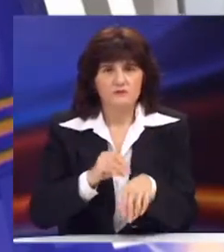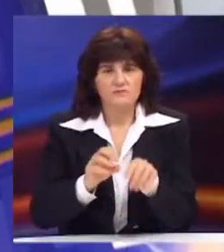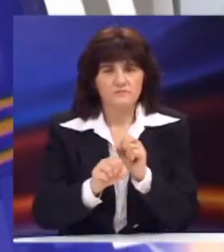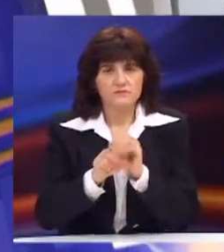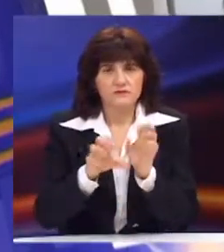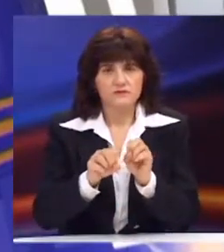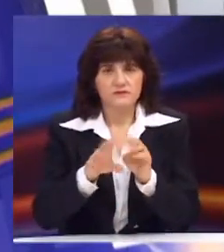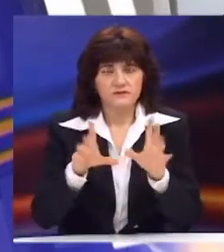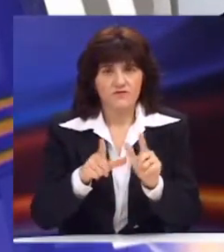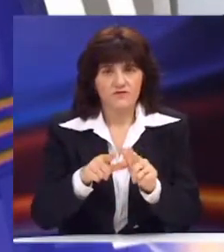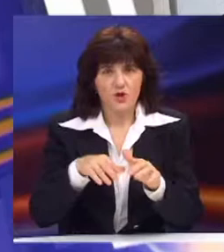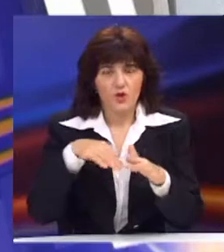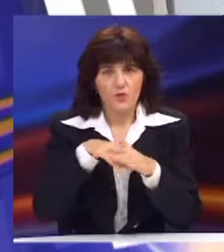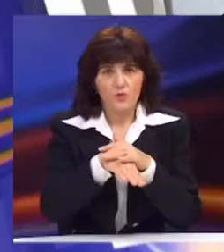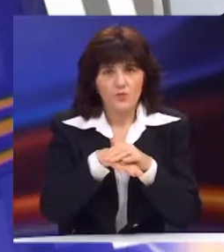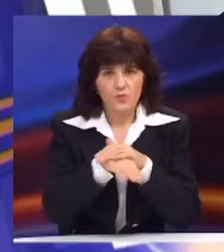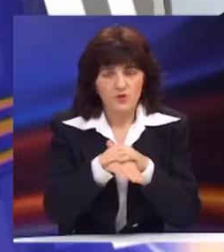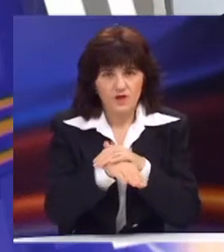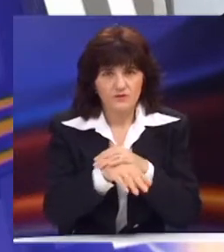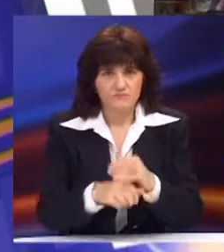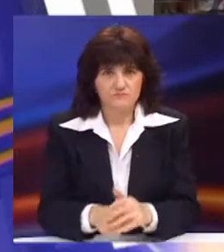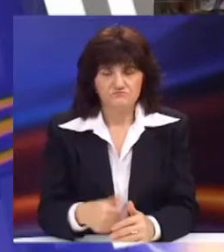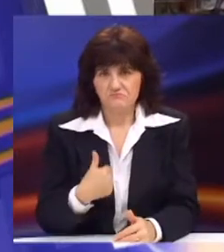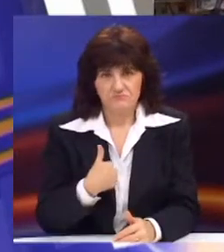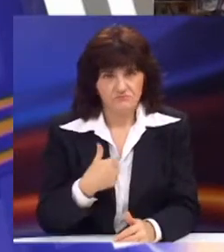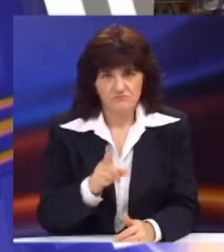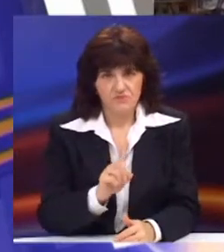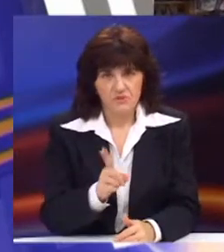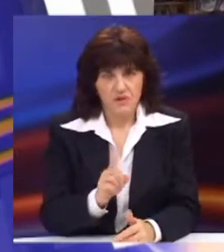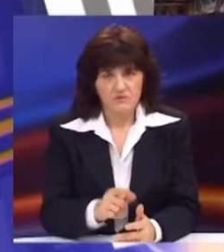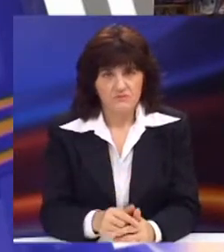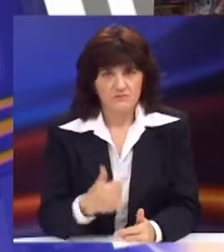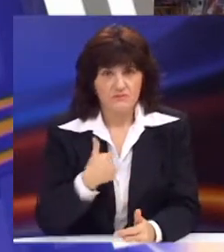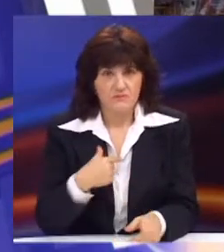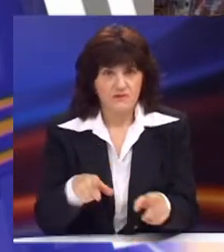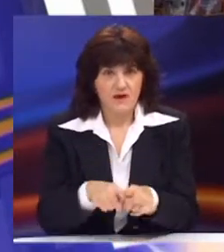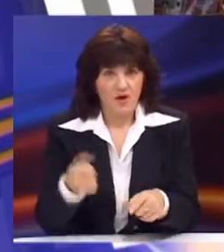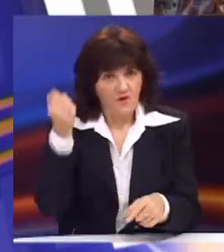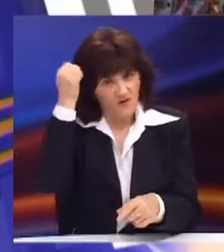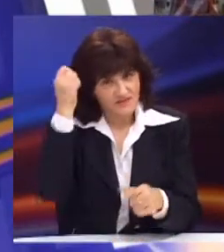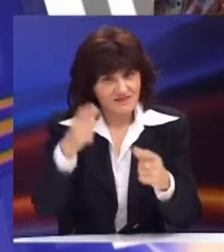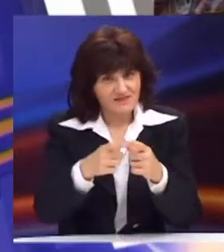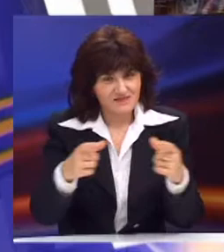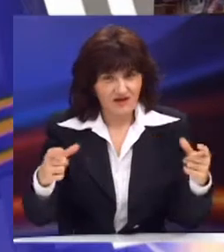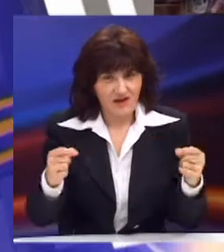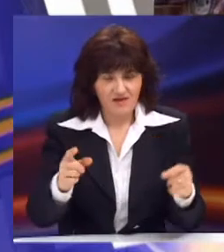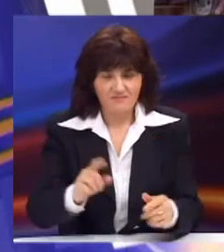ali ne tamo gdje je bio lom, nego s unutrašnje strane. Na mene lično ne, ja sam kod cigla, mene to ne